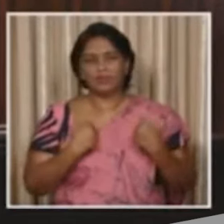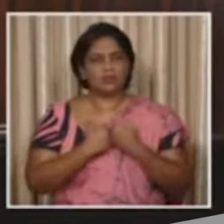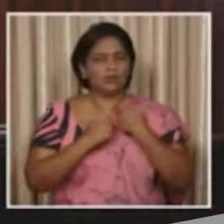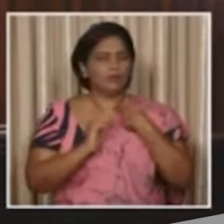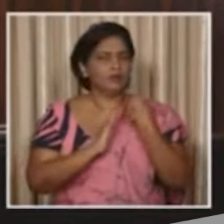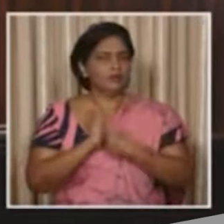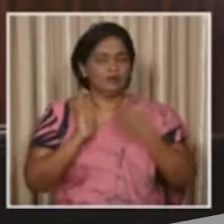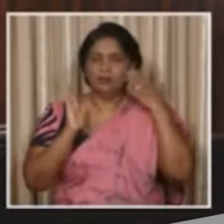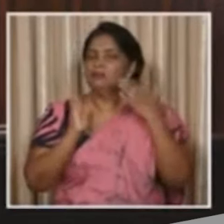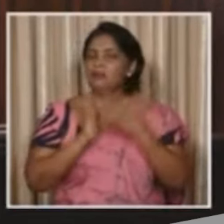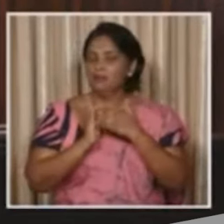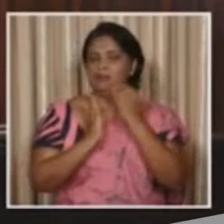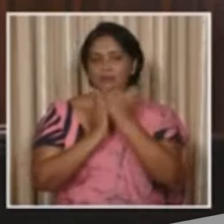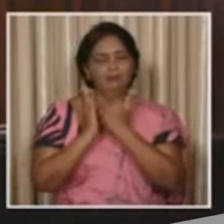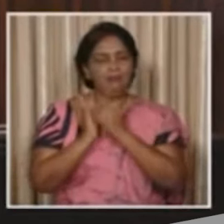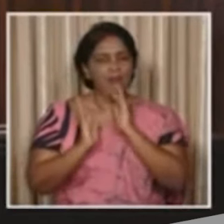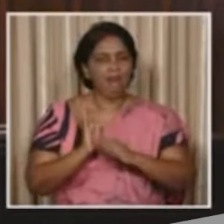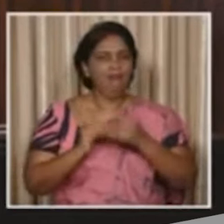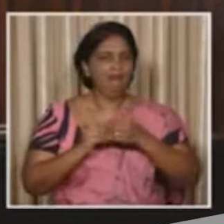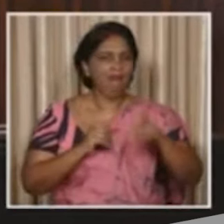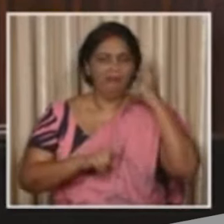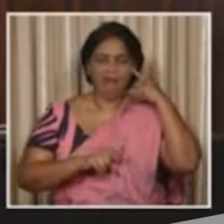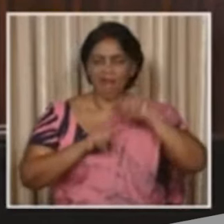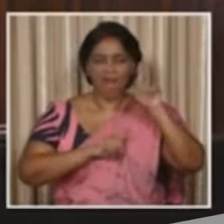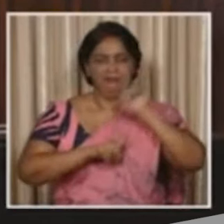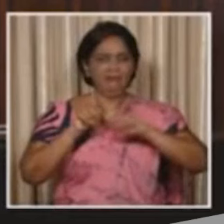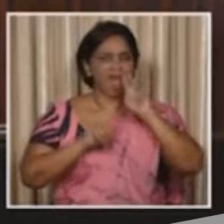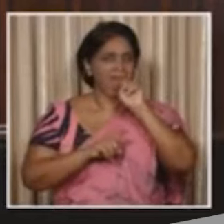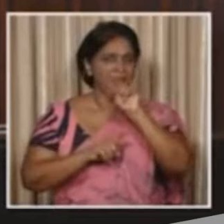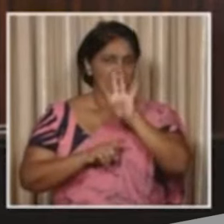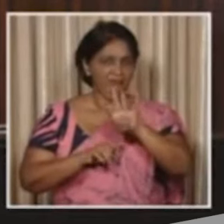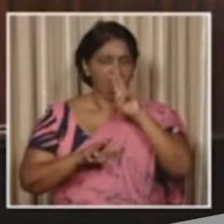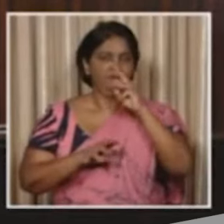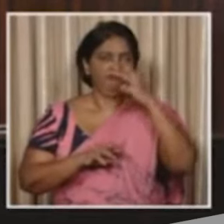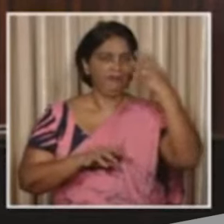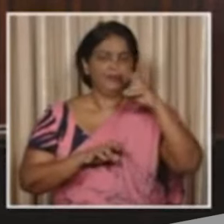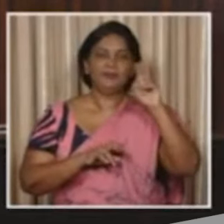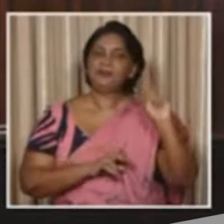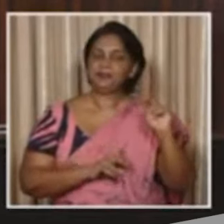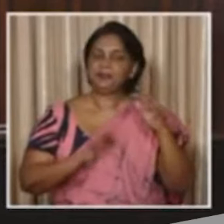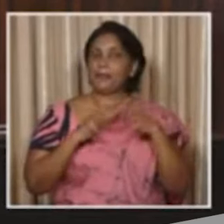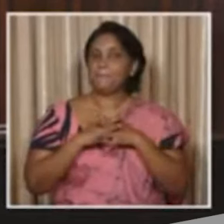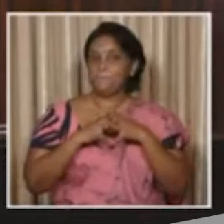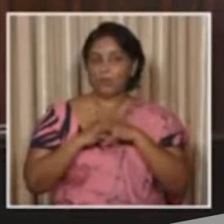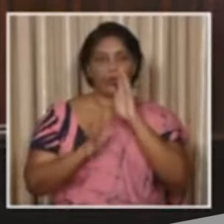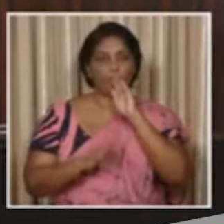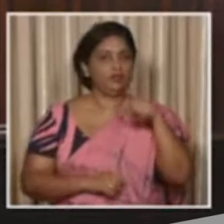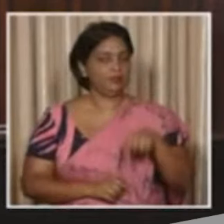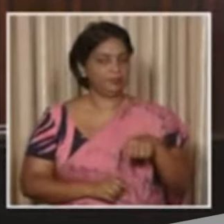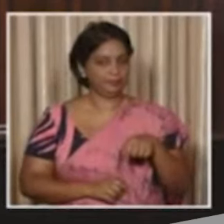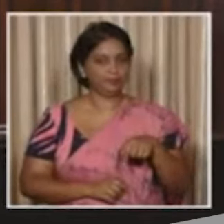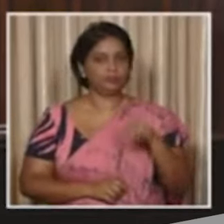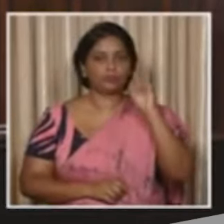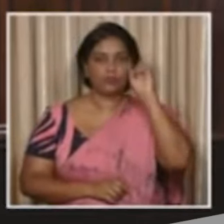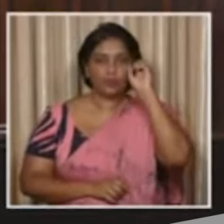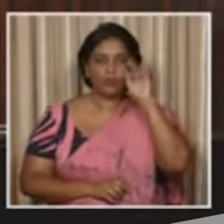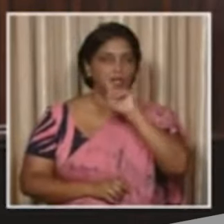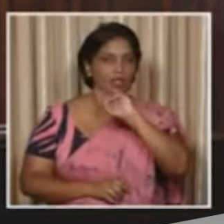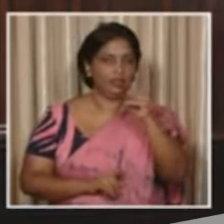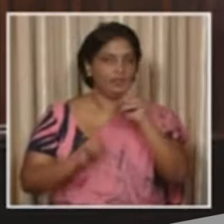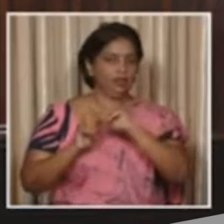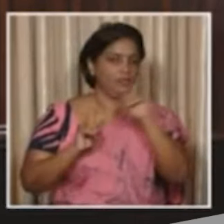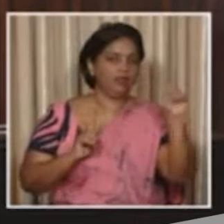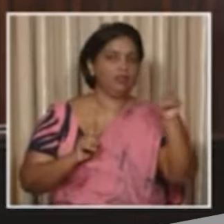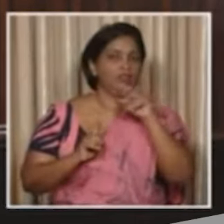නීතිමය පසුබිම යන මෑන් කාලීන සම්මන්ත්‍රණයක් 2024/3/20 වෙනි බදාදා එනම් අද දින පූර්වභාග 10 සිට